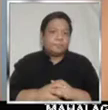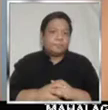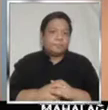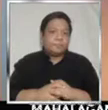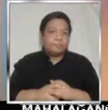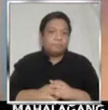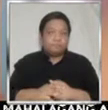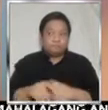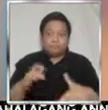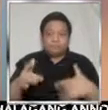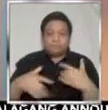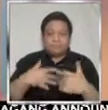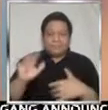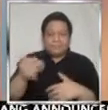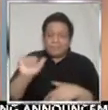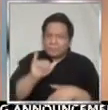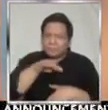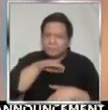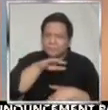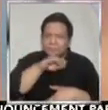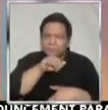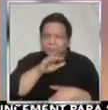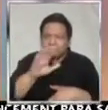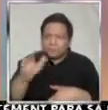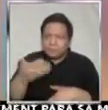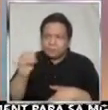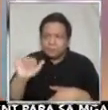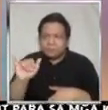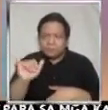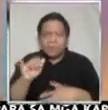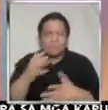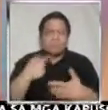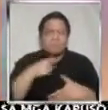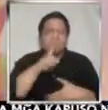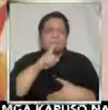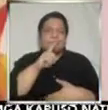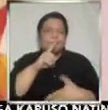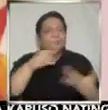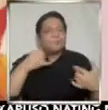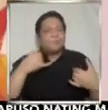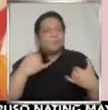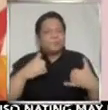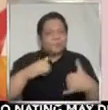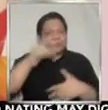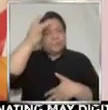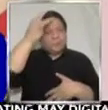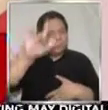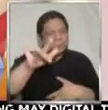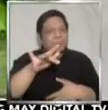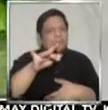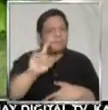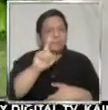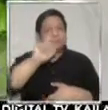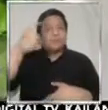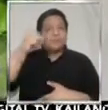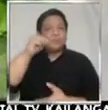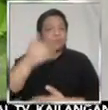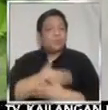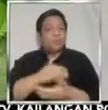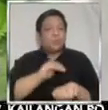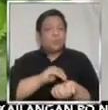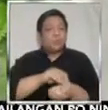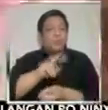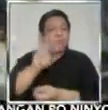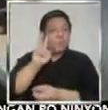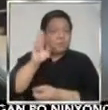big, but it's like a tall cup. Bibo, outspoken at matalino. Ang unika iha ni na Dr. Vicky Bello at Dr.